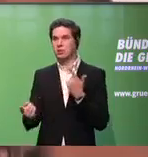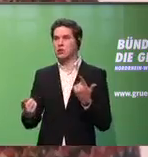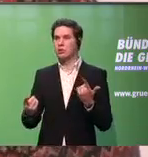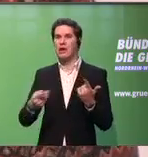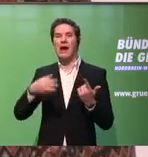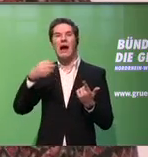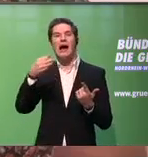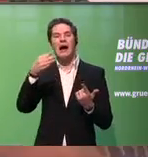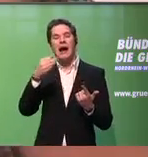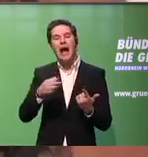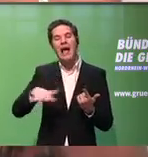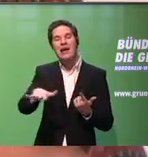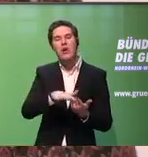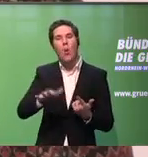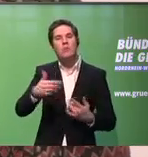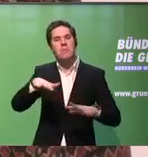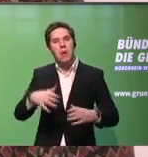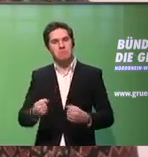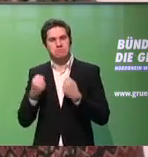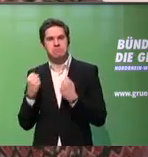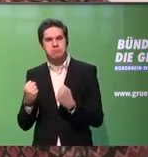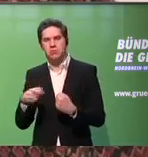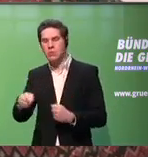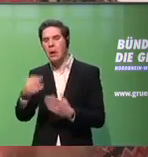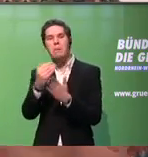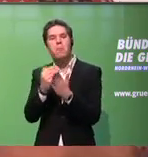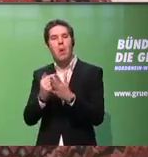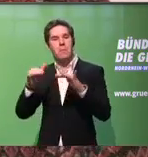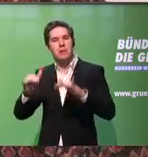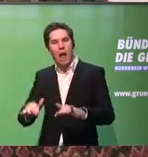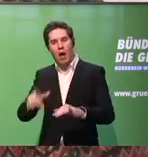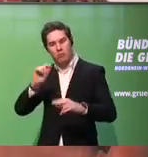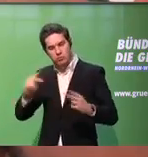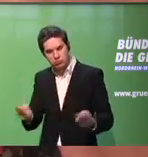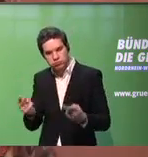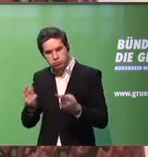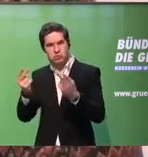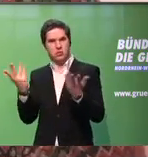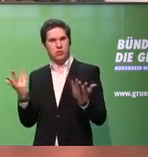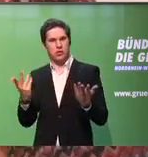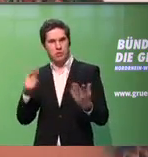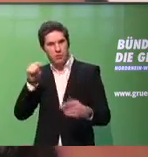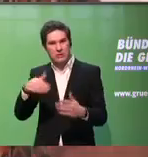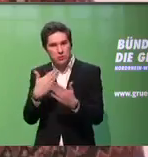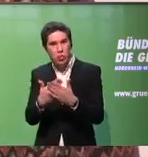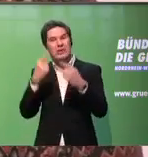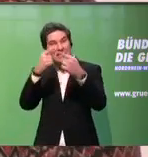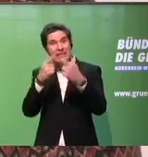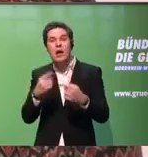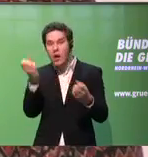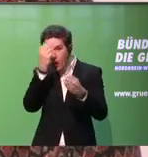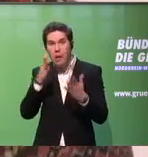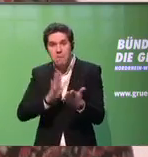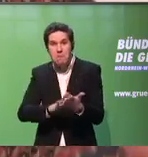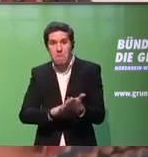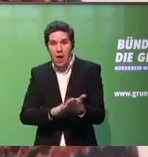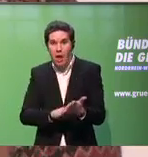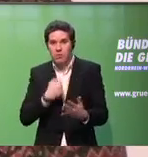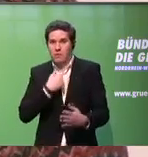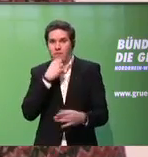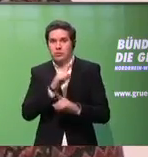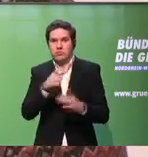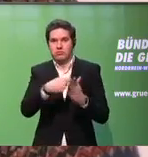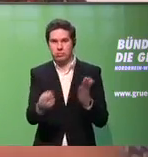die Stärkung von Regionen, die mit bestimmten Programmen verfolgt wird, dass diese Ziele weiterverfolgt werden müssen, auch